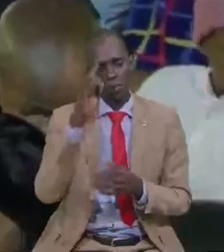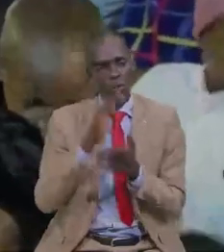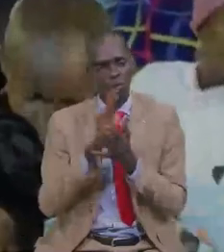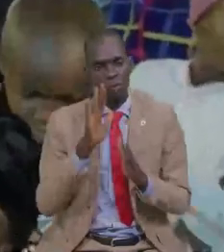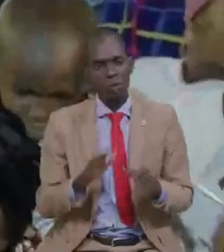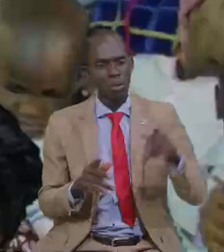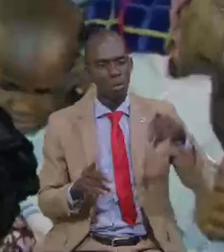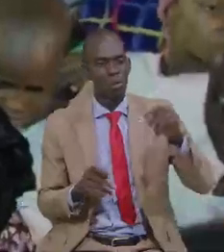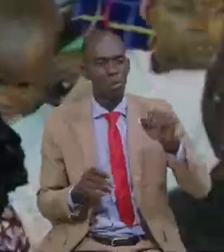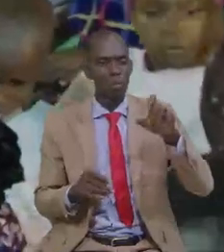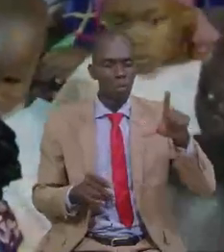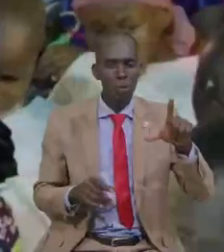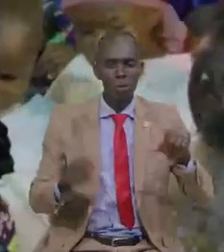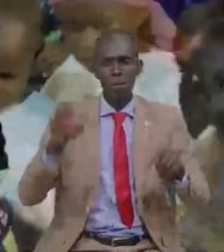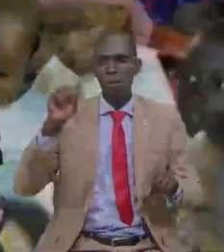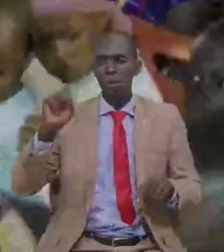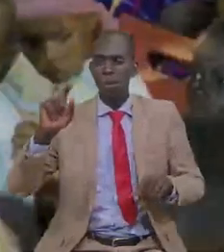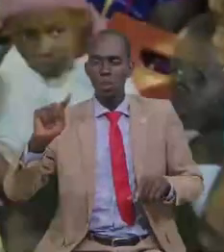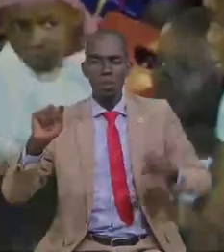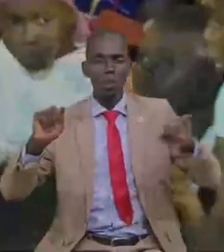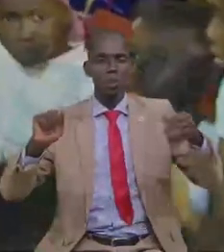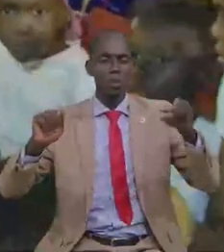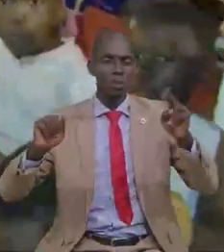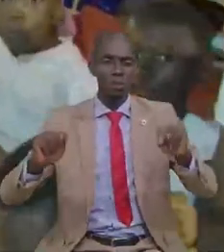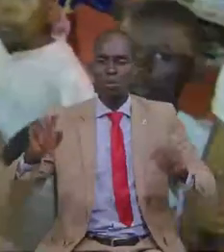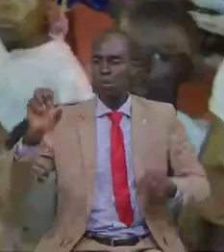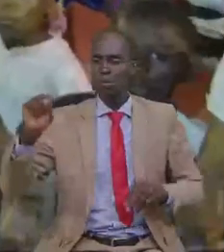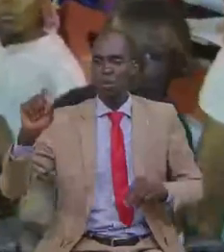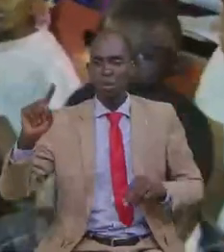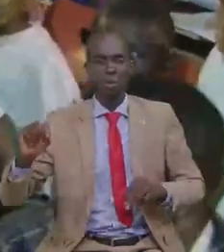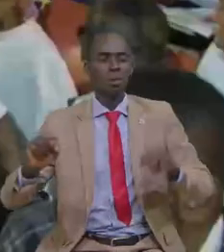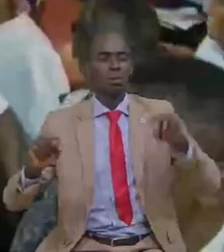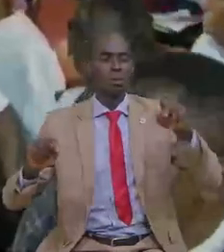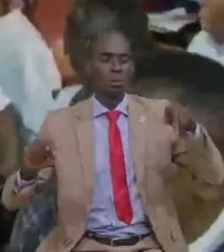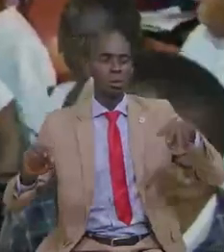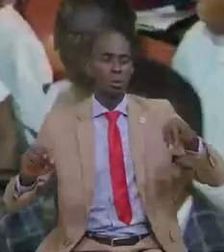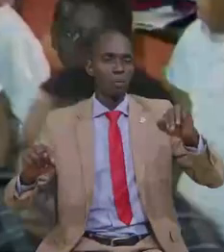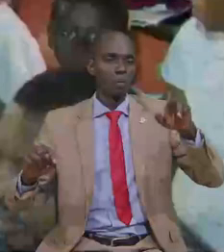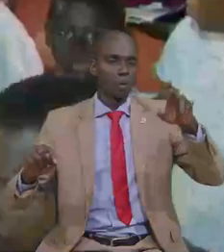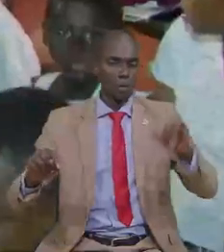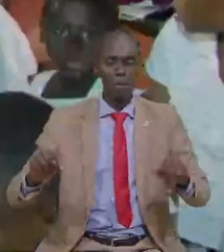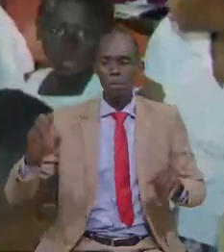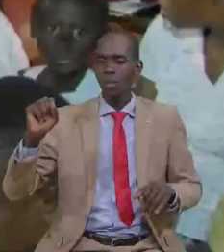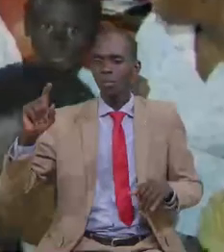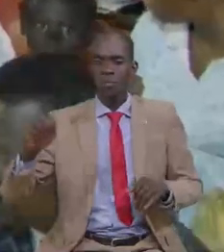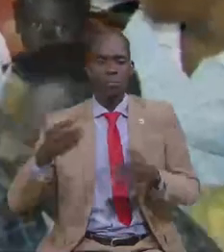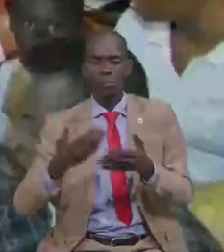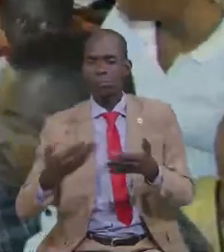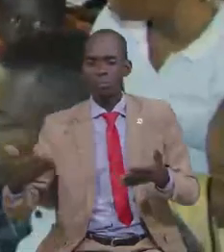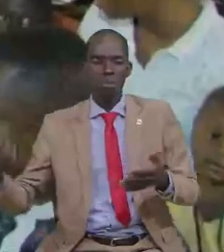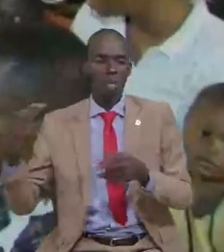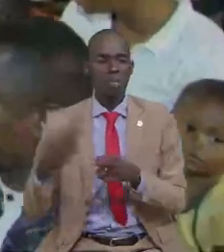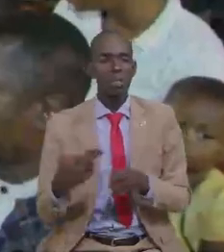ceux Saint Paul, Saint Pierre, Saint Jean, Saint tout le monde. Et voici,